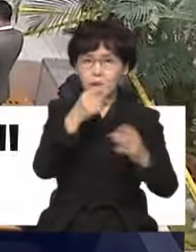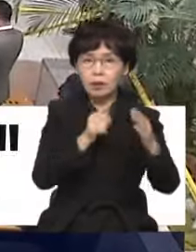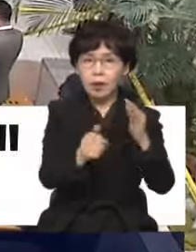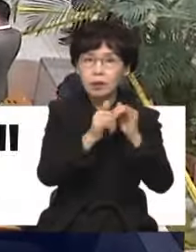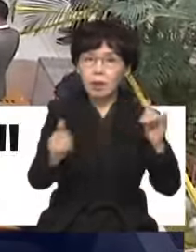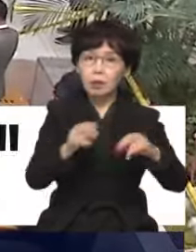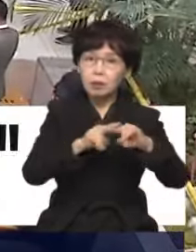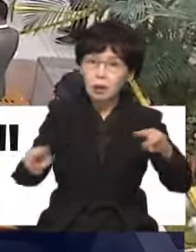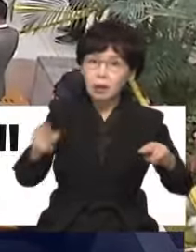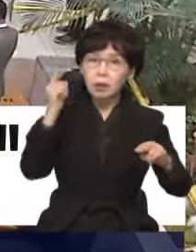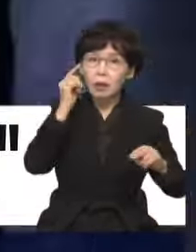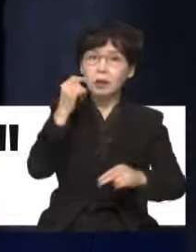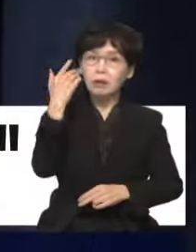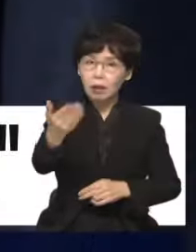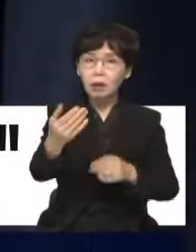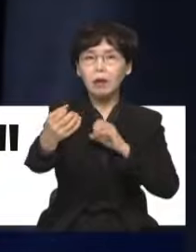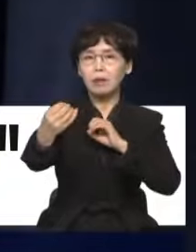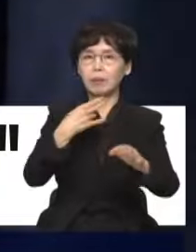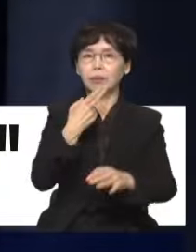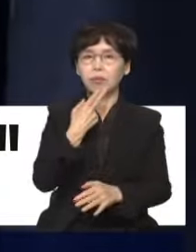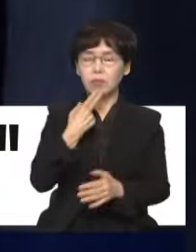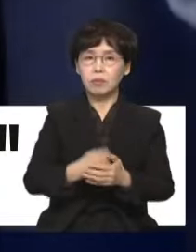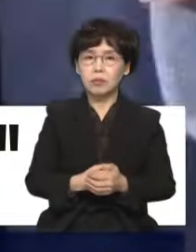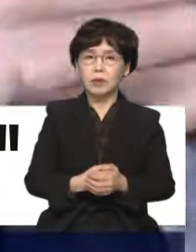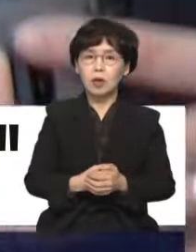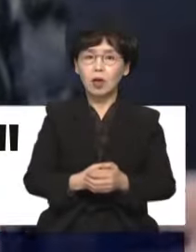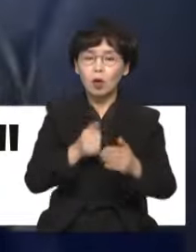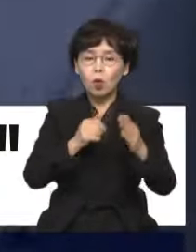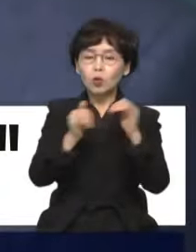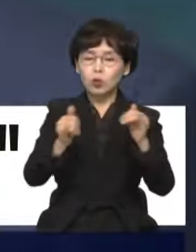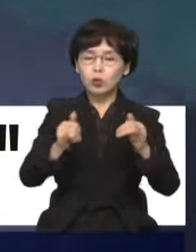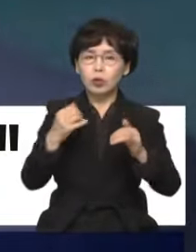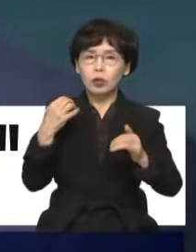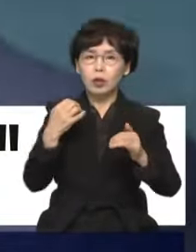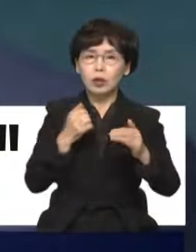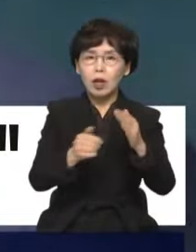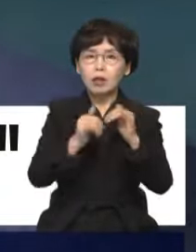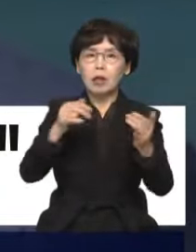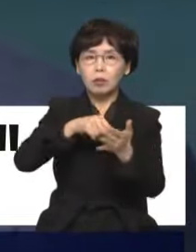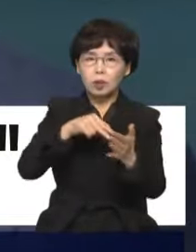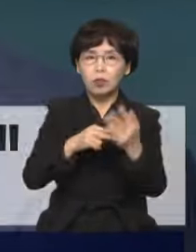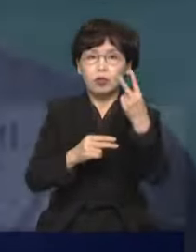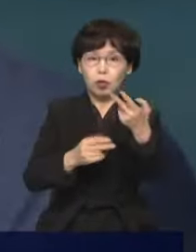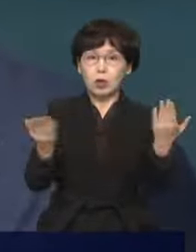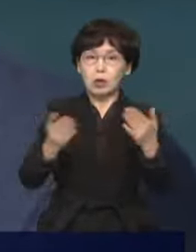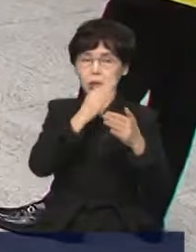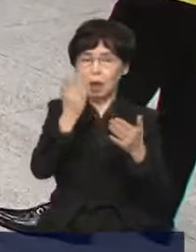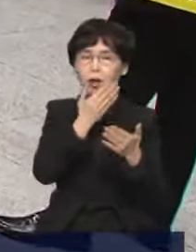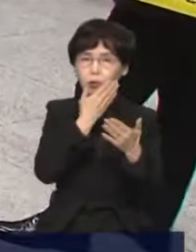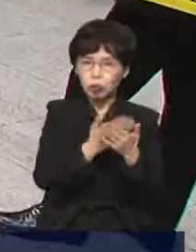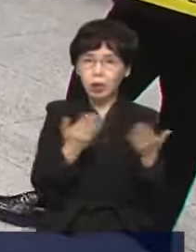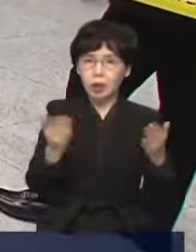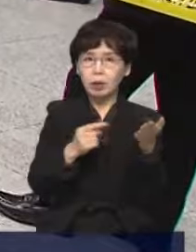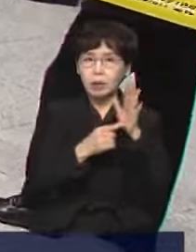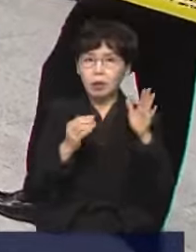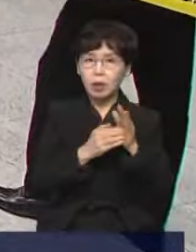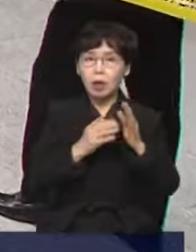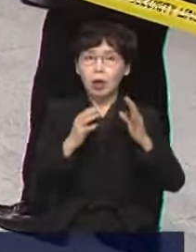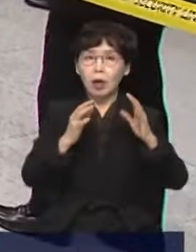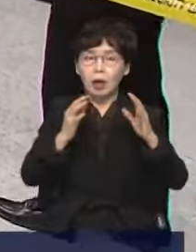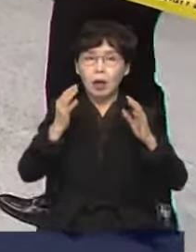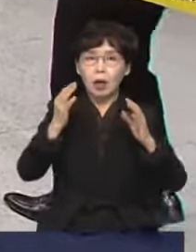표명 질문에는 즉답을 피한 채 두 업무 모두 호주 대사로서 해야 할 중요한 임무라고 밝혔습니다. 한 호주 외교 국방장관